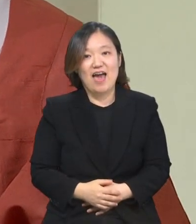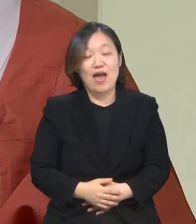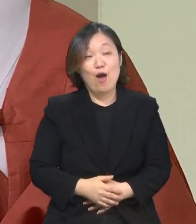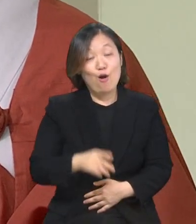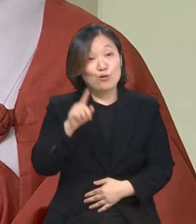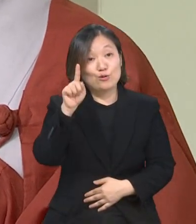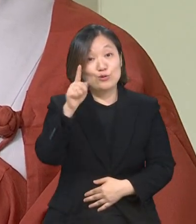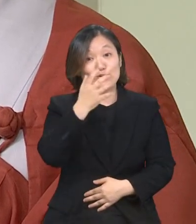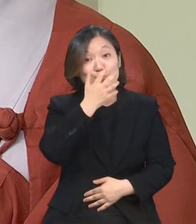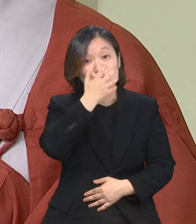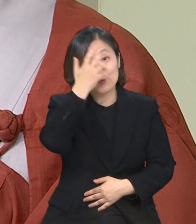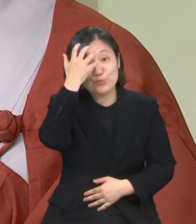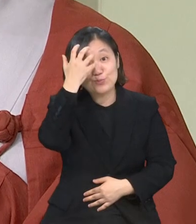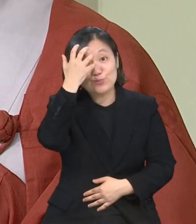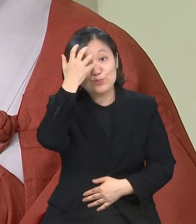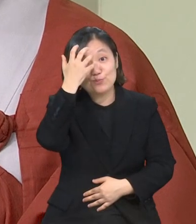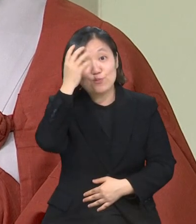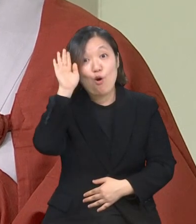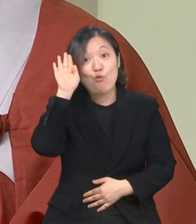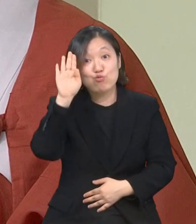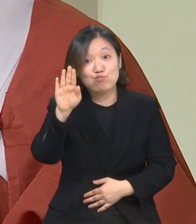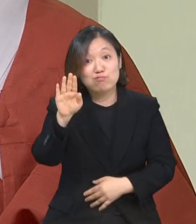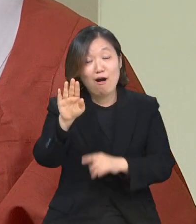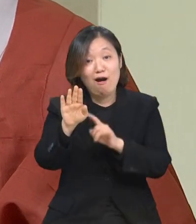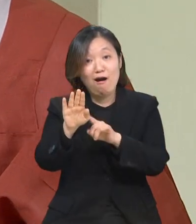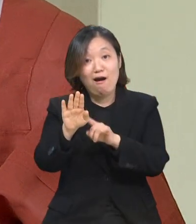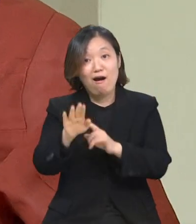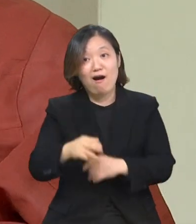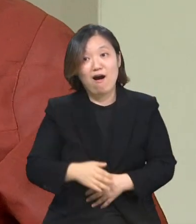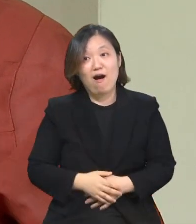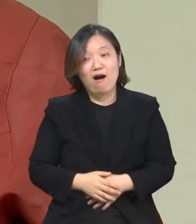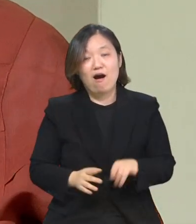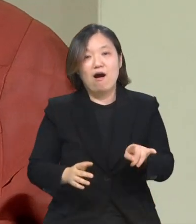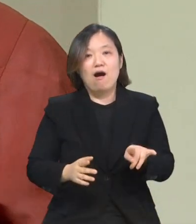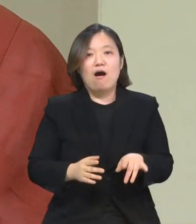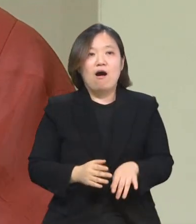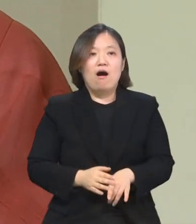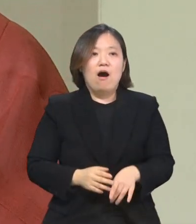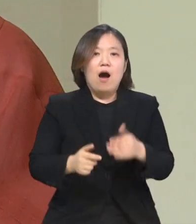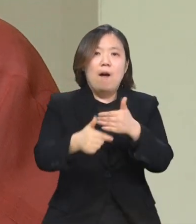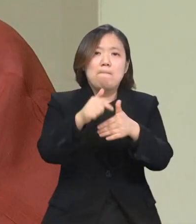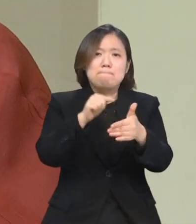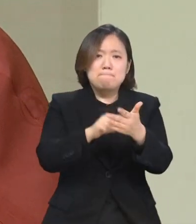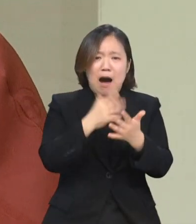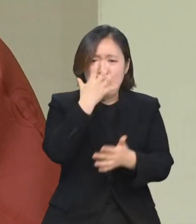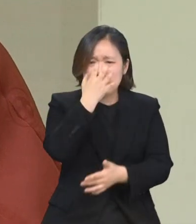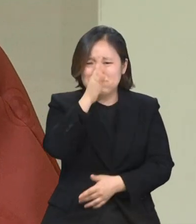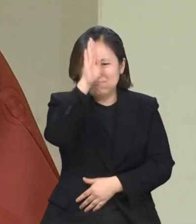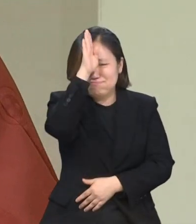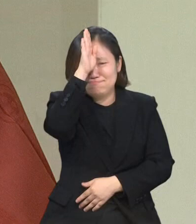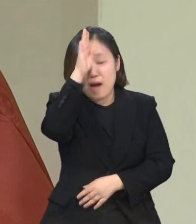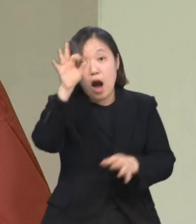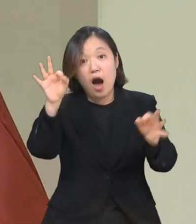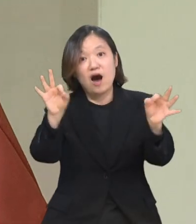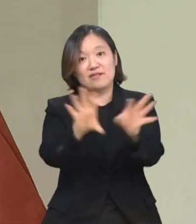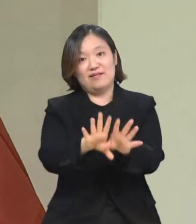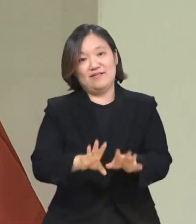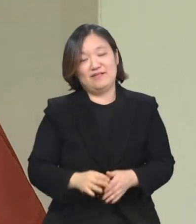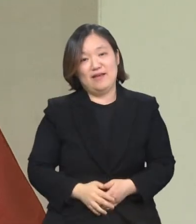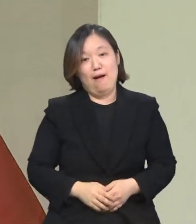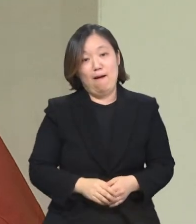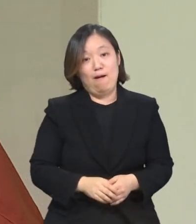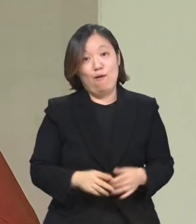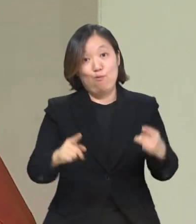그날 그 꿈을 꾼 뒤로 우울증이 싹 사라지셨대 우울증이